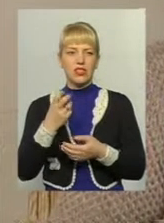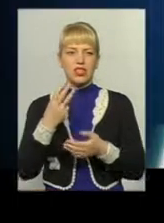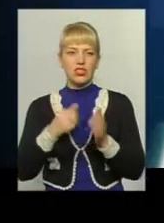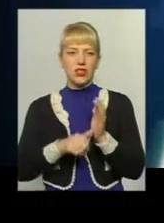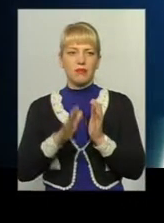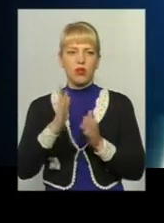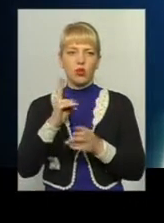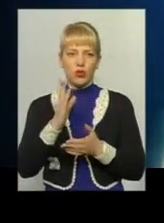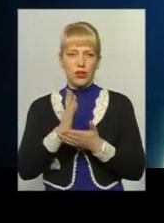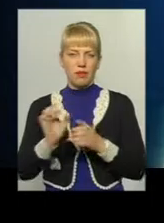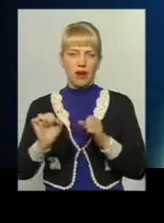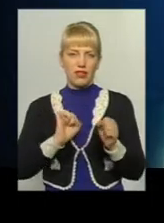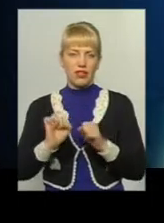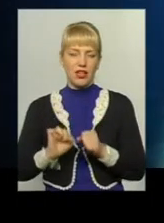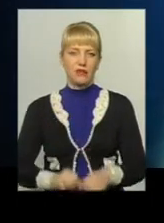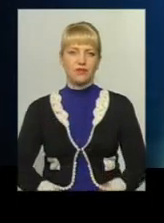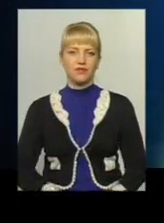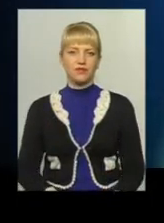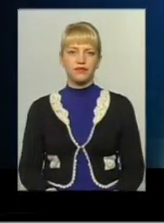управителів.